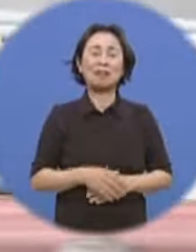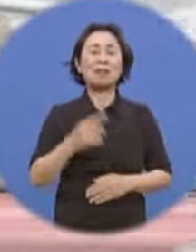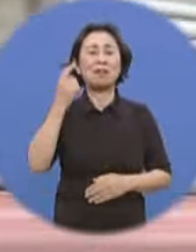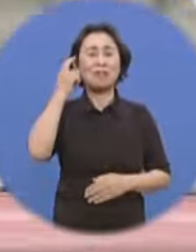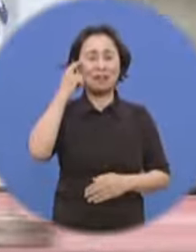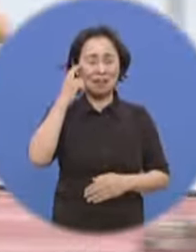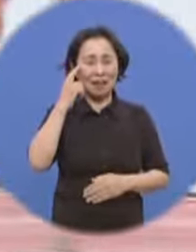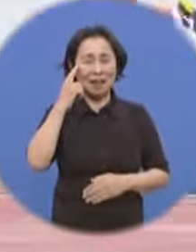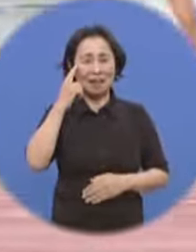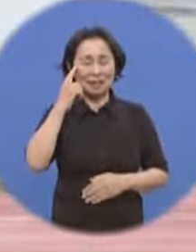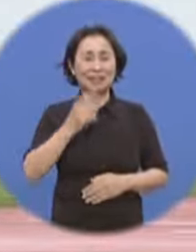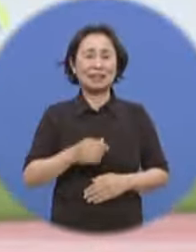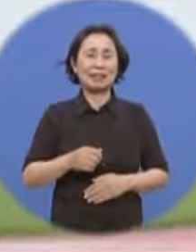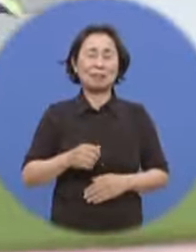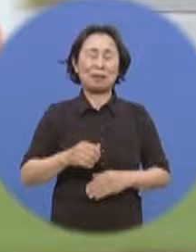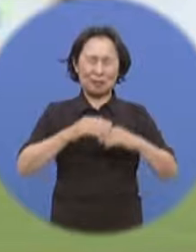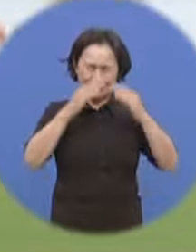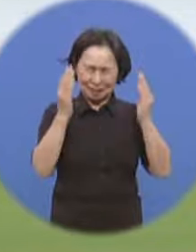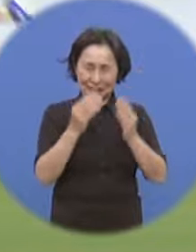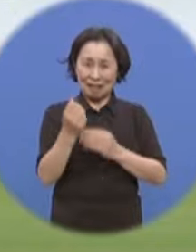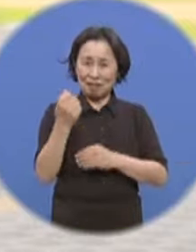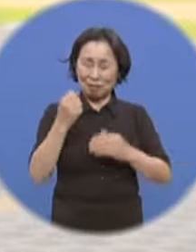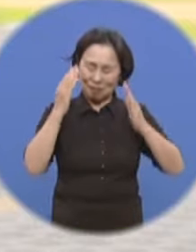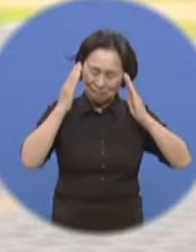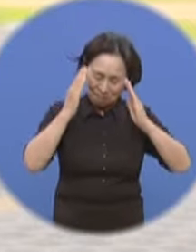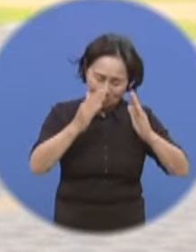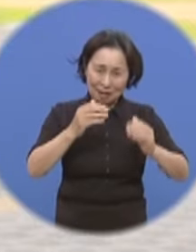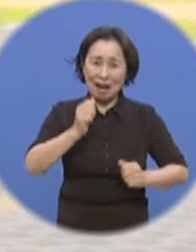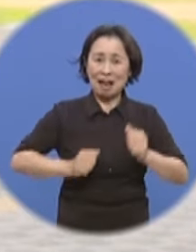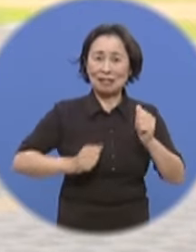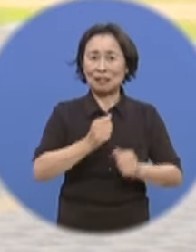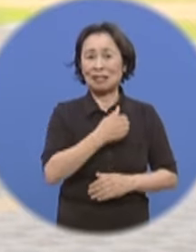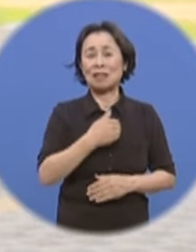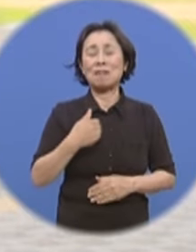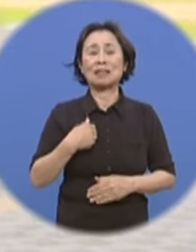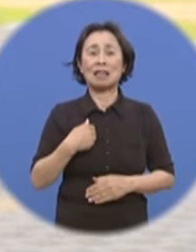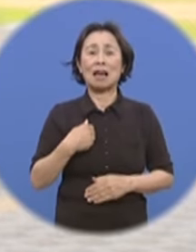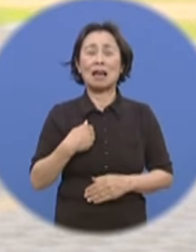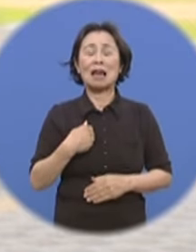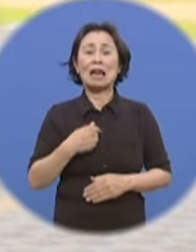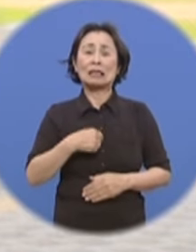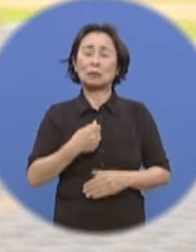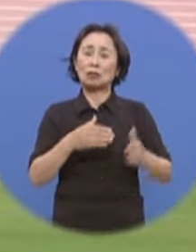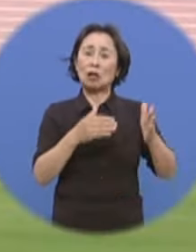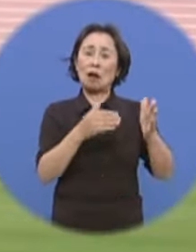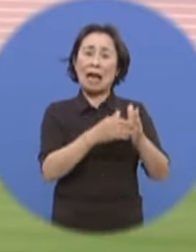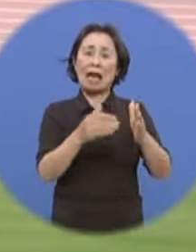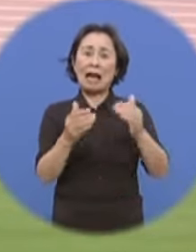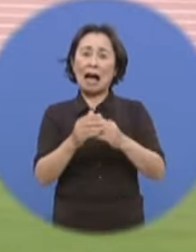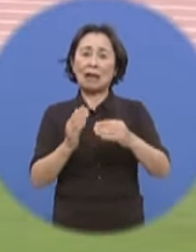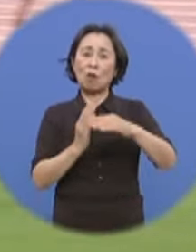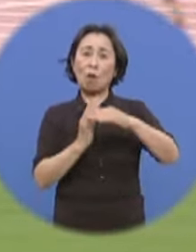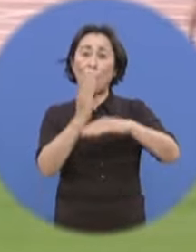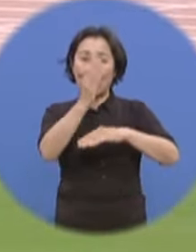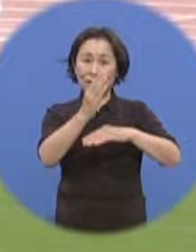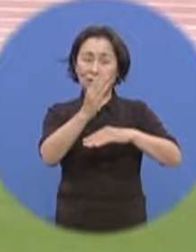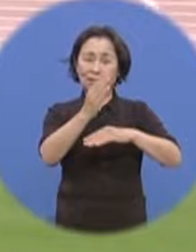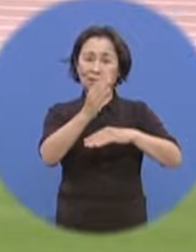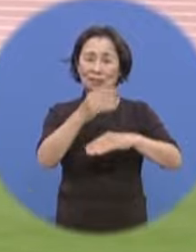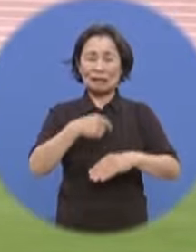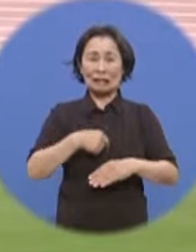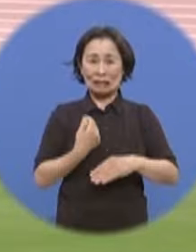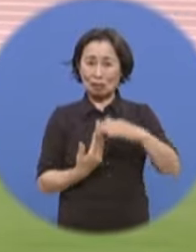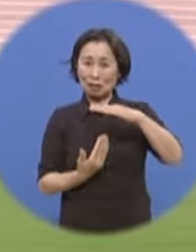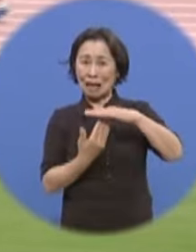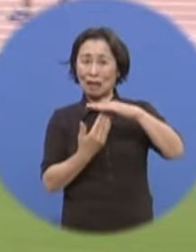なっていう全力で走ることができましたえやっぱり自分の限界超えるとこですかねやっぱり自己ベストっていう